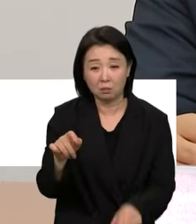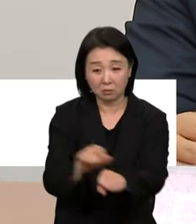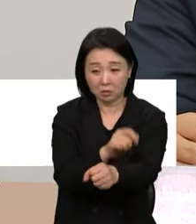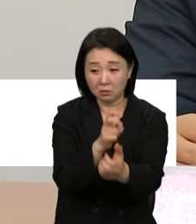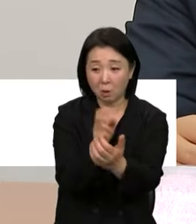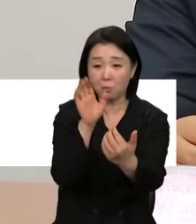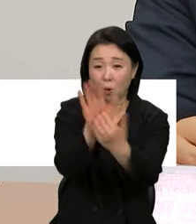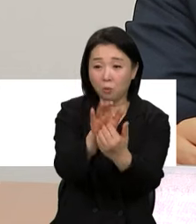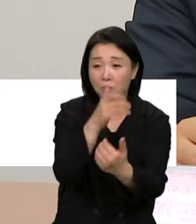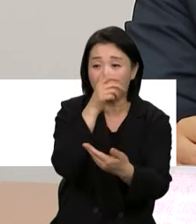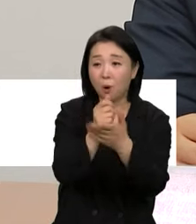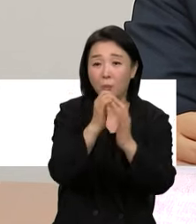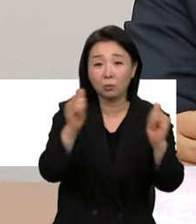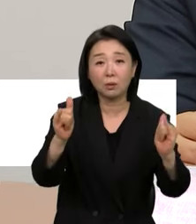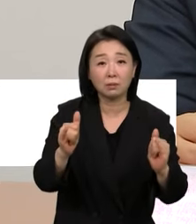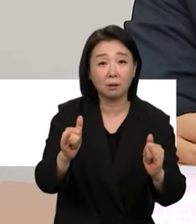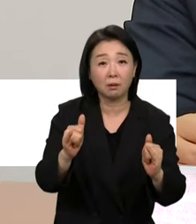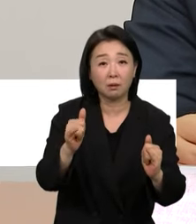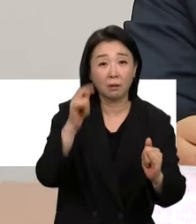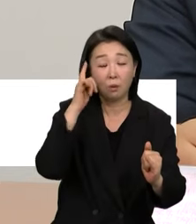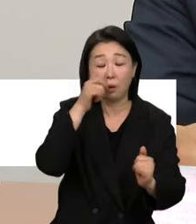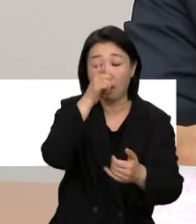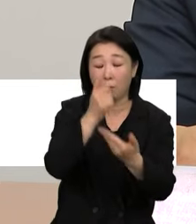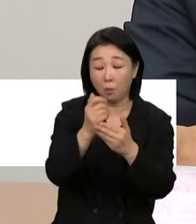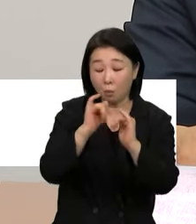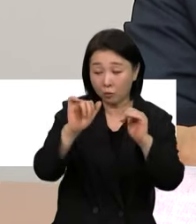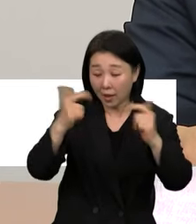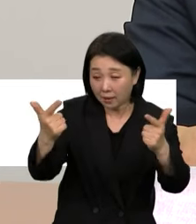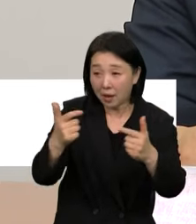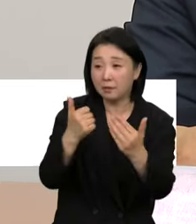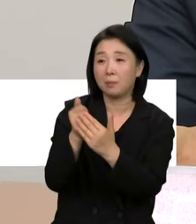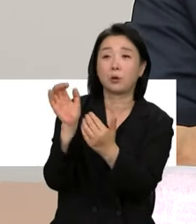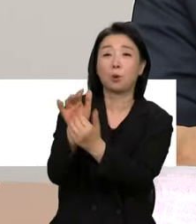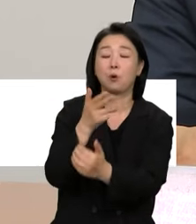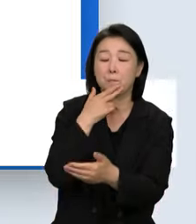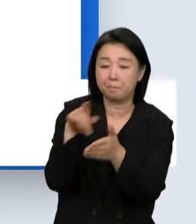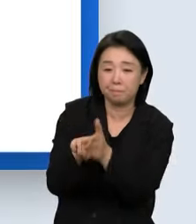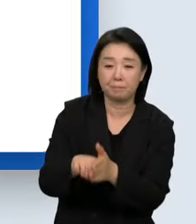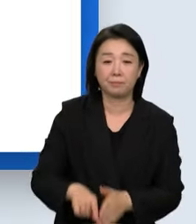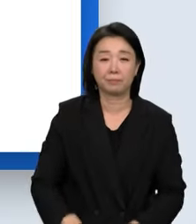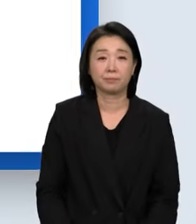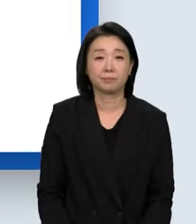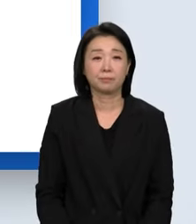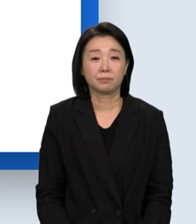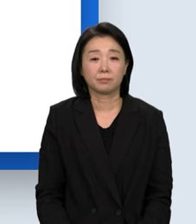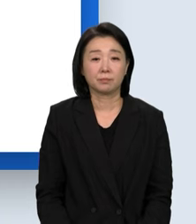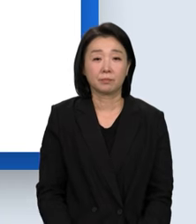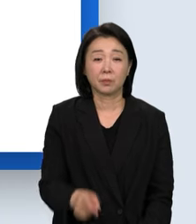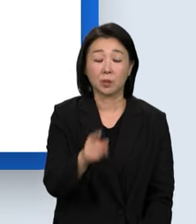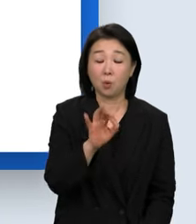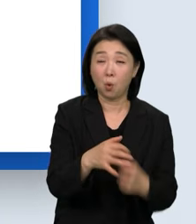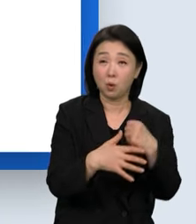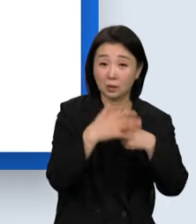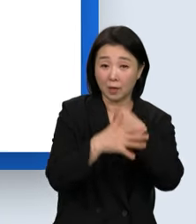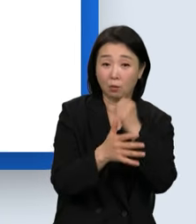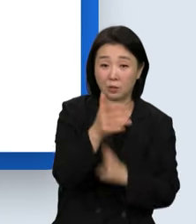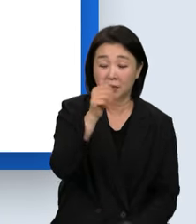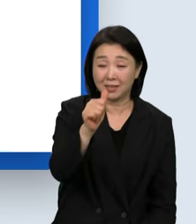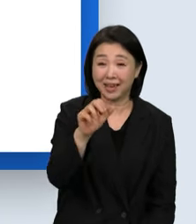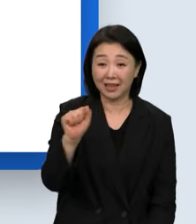범인이 아닐테니까 거부하지 않을 걸로 믿습니다 시장은 소셜